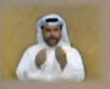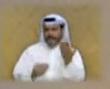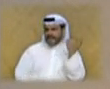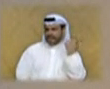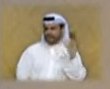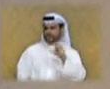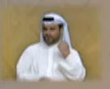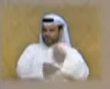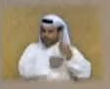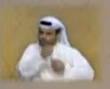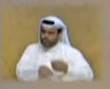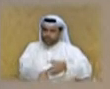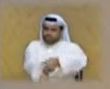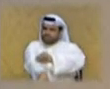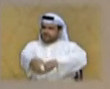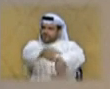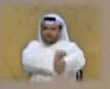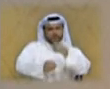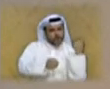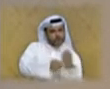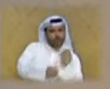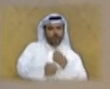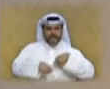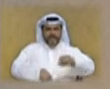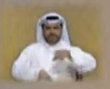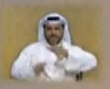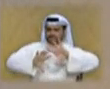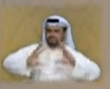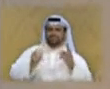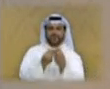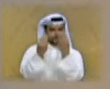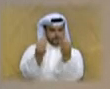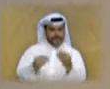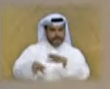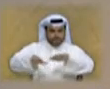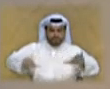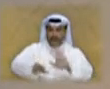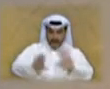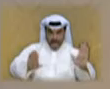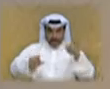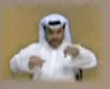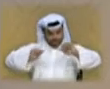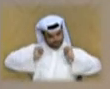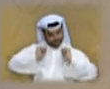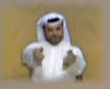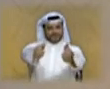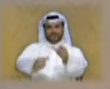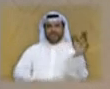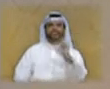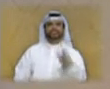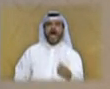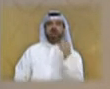من الجهود التي بذلها المجلس الوطني للثقافة والفنون والآداب في